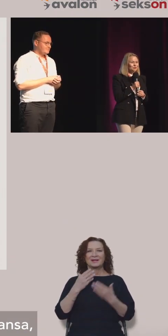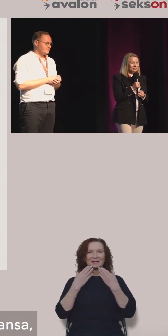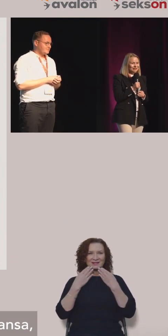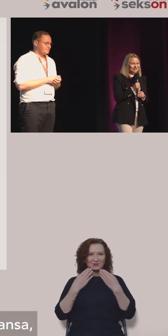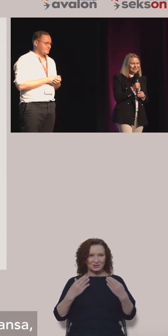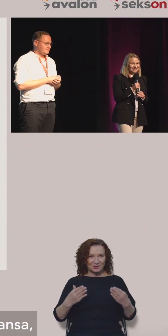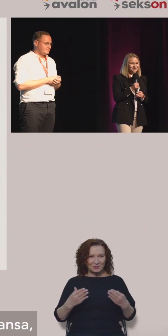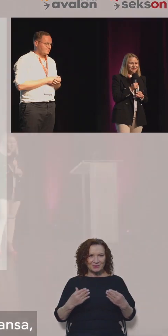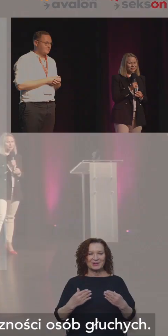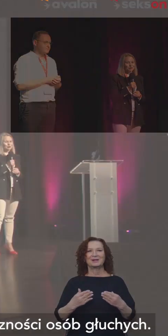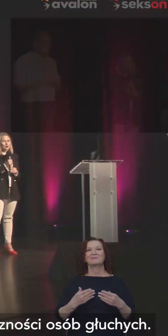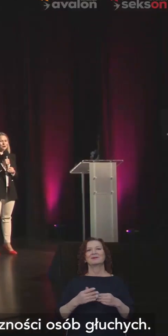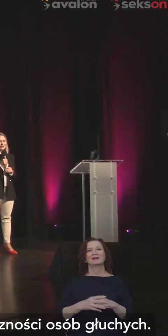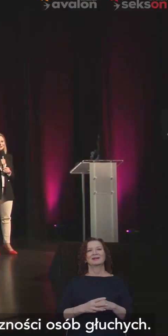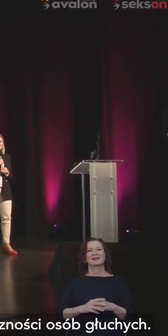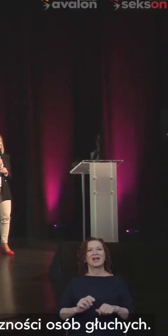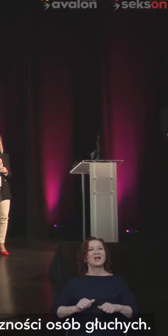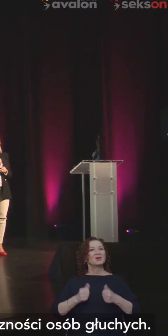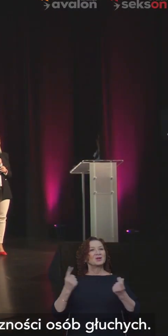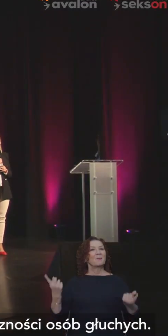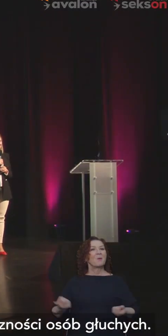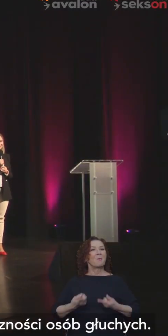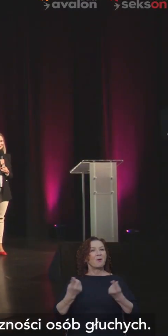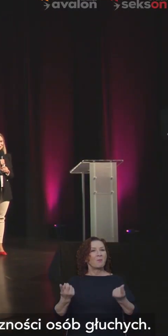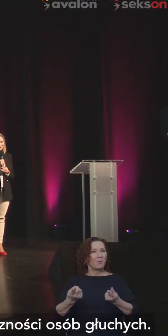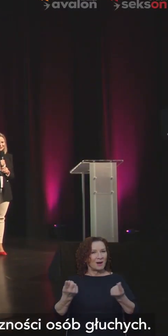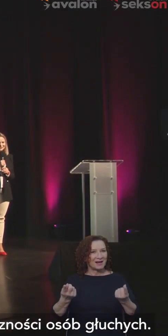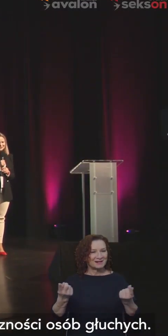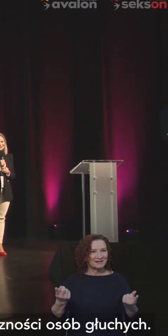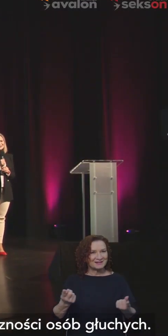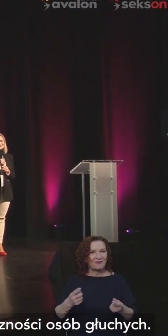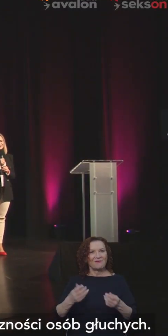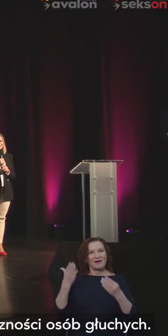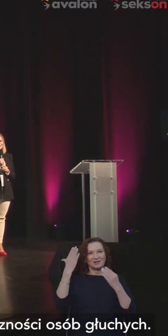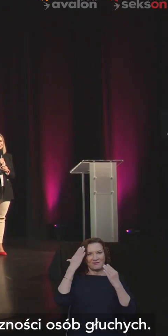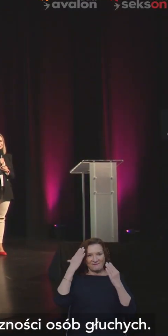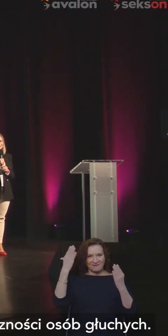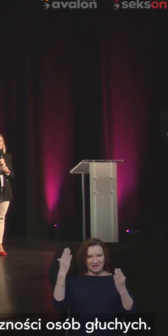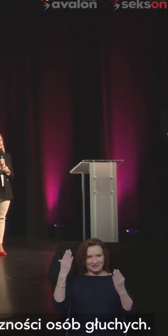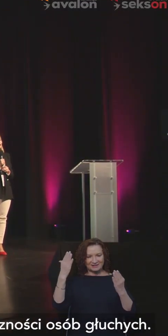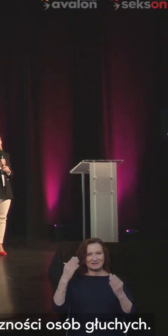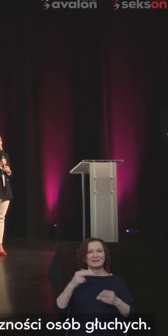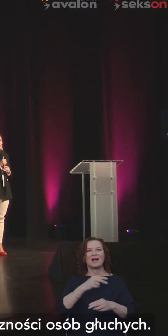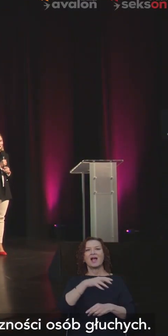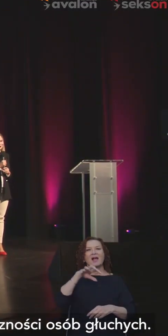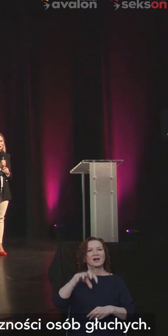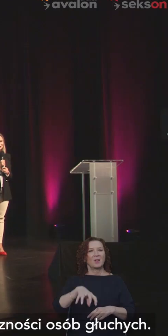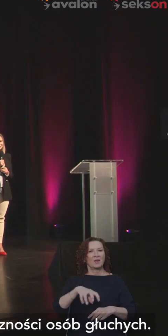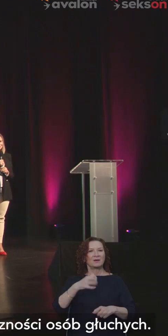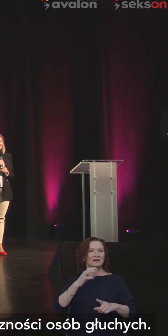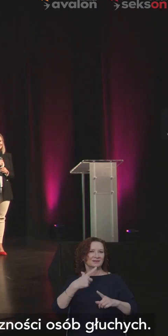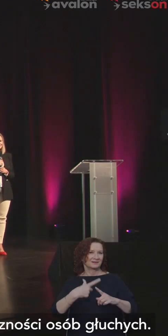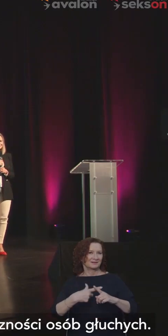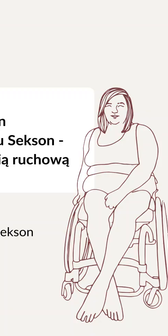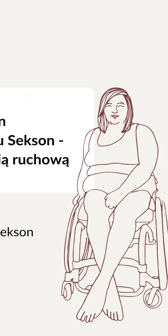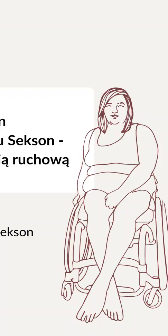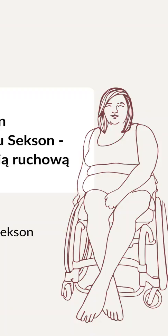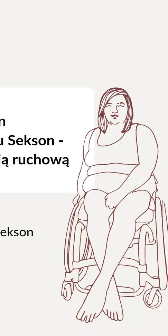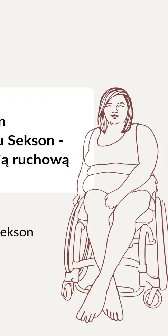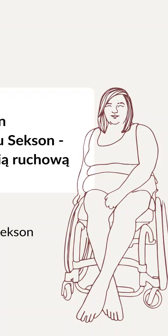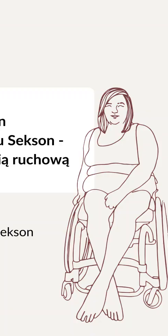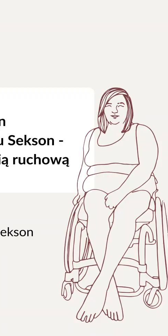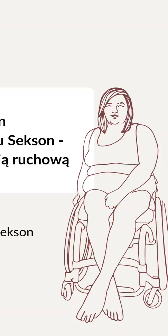była olbrzymia szansa, żeby popularyzować wiedzę z obszaru właśnie seksualnego wśród społeczności osób głuchych.